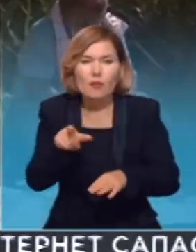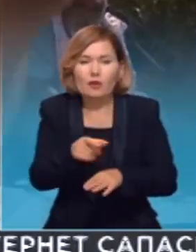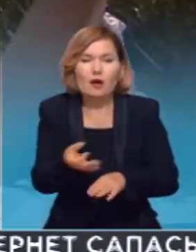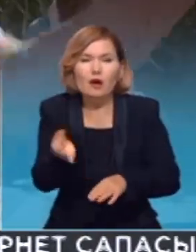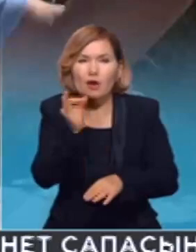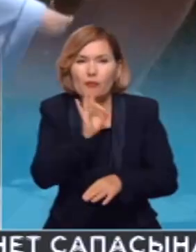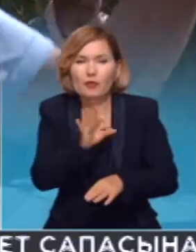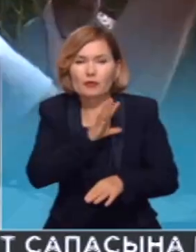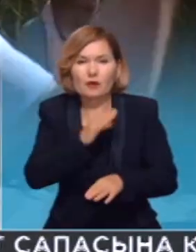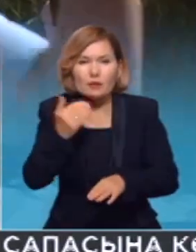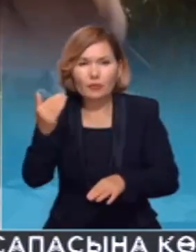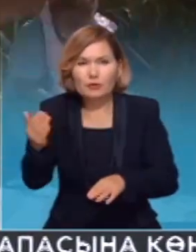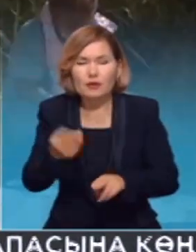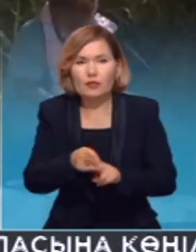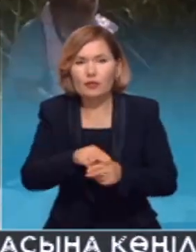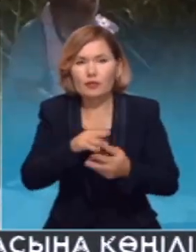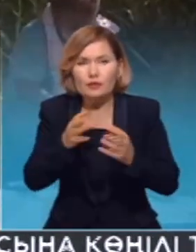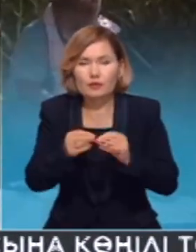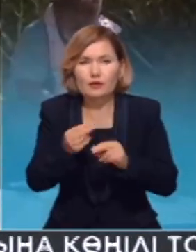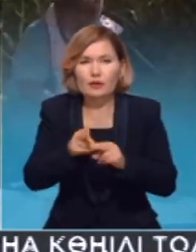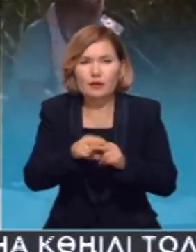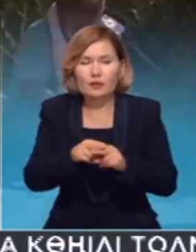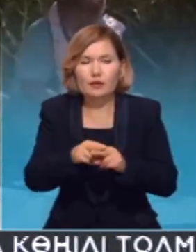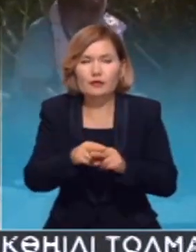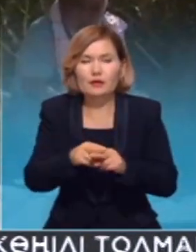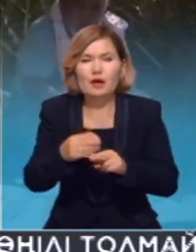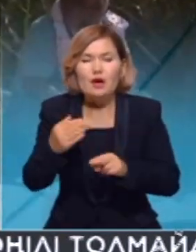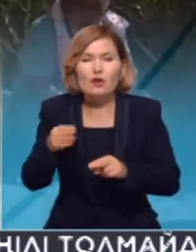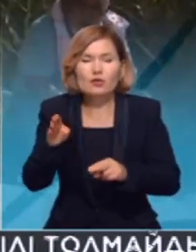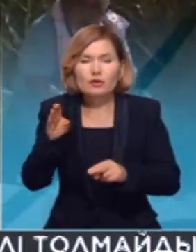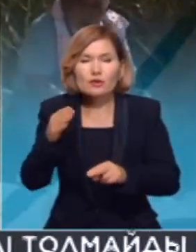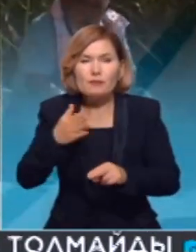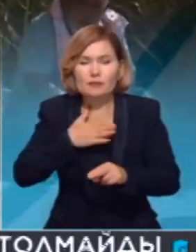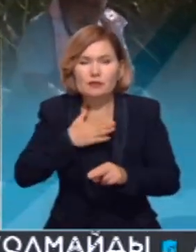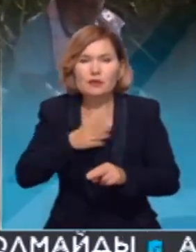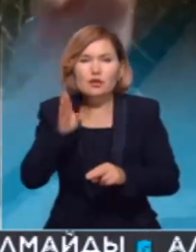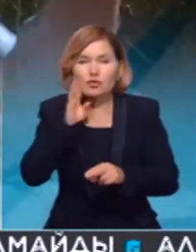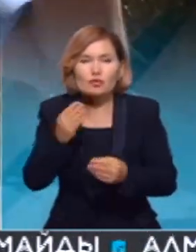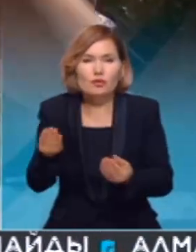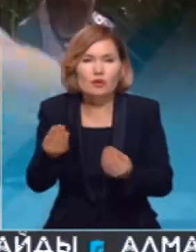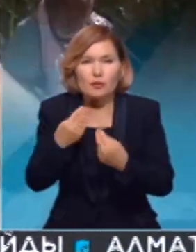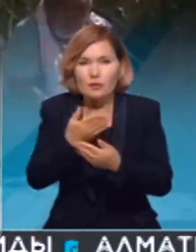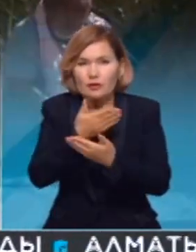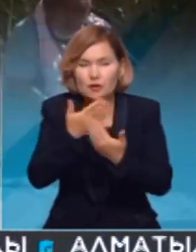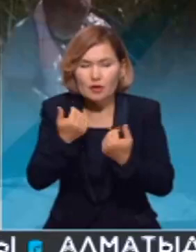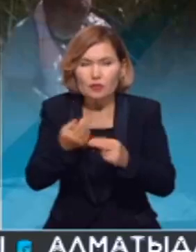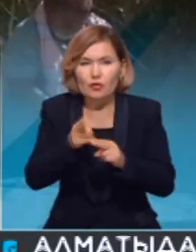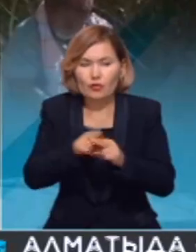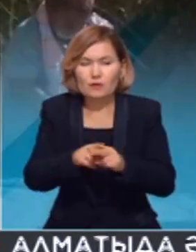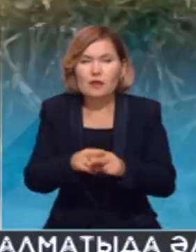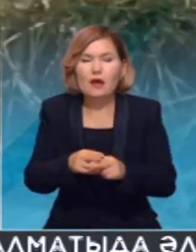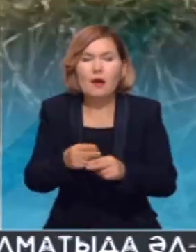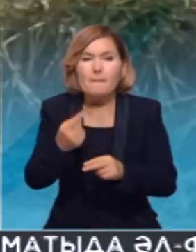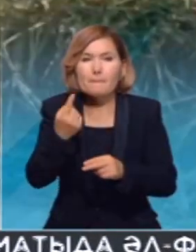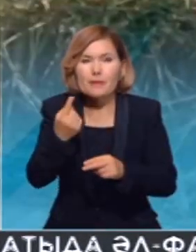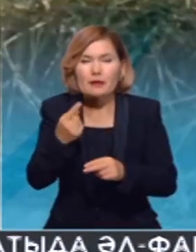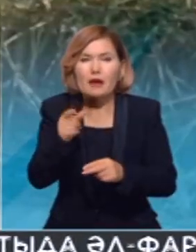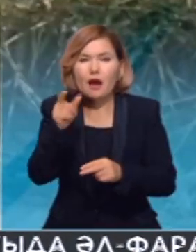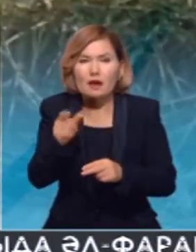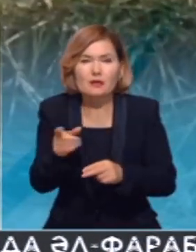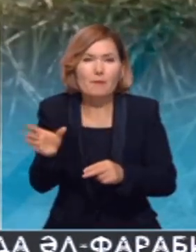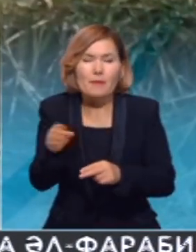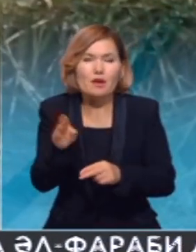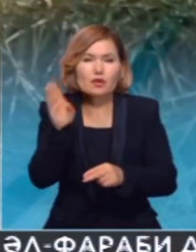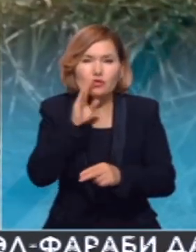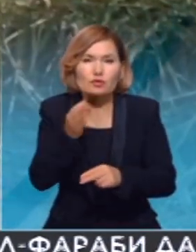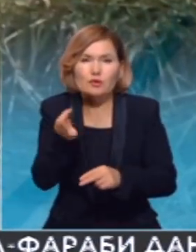алдап осындар. Еші мына жақтан қаладан келетін суды, бізге Қайнарға да баратын суды қосып екі алдап осындар. Ал демалыс